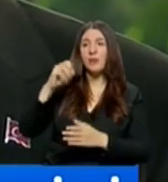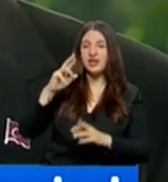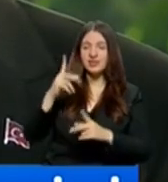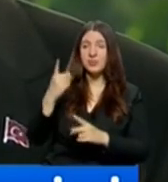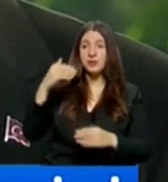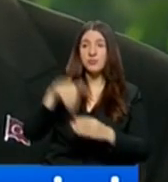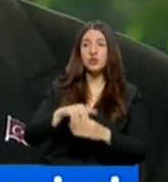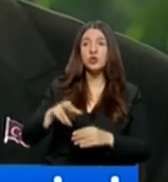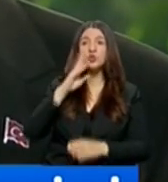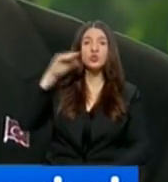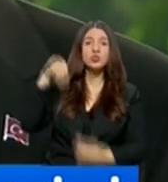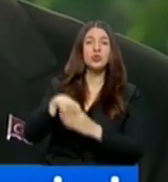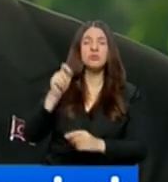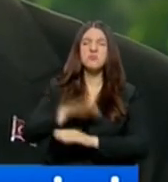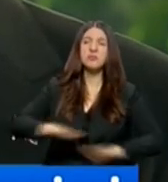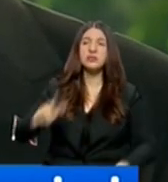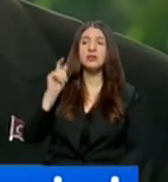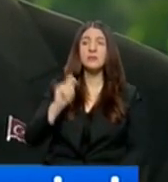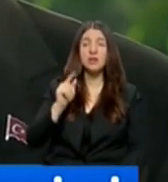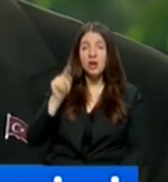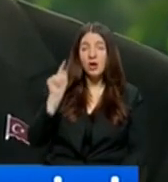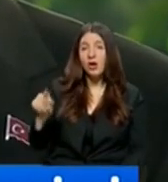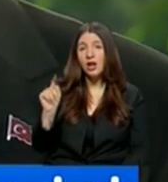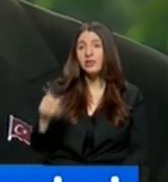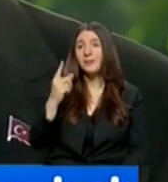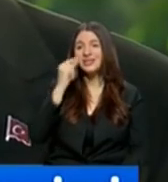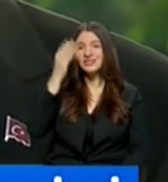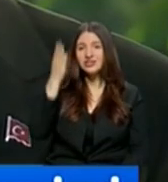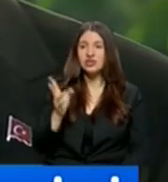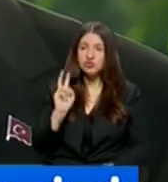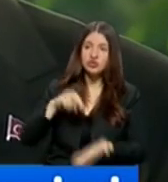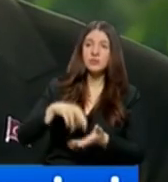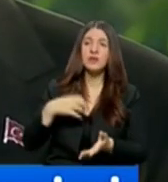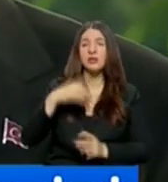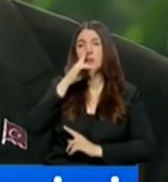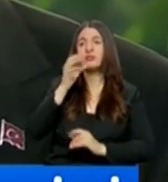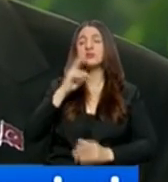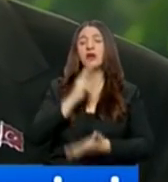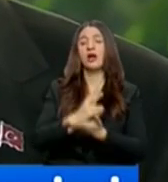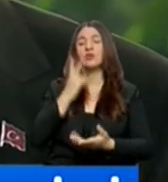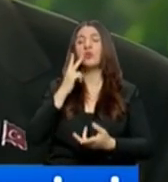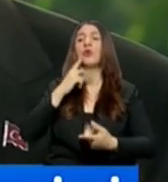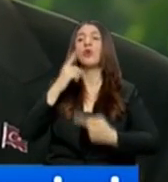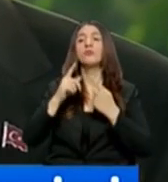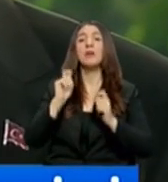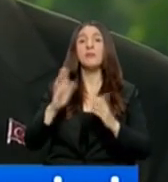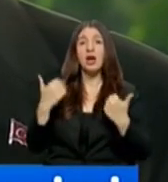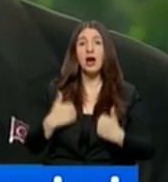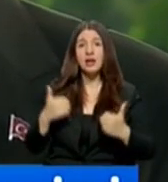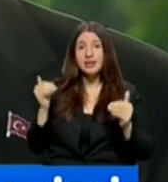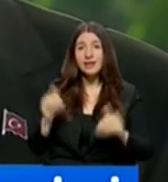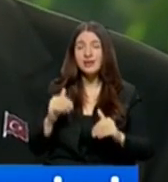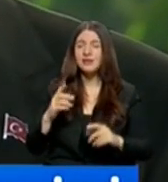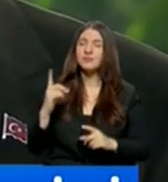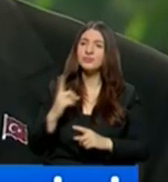bir partiyi sonlandırdığını, bitirdiğini, orada bir kişinin çıkıp kendi bağımsız iradesiyle konuşma yapamaz duruma geldiğini